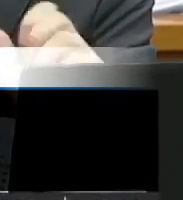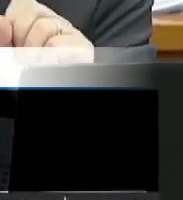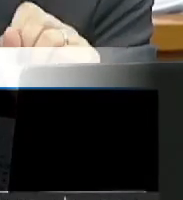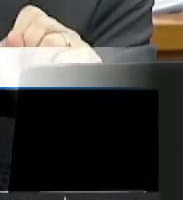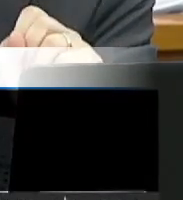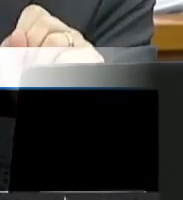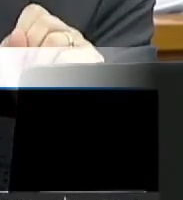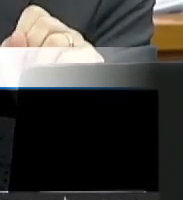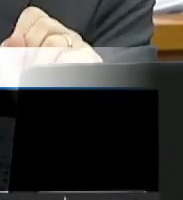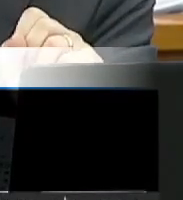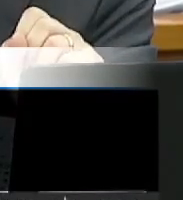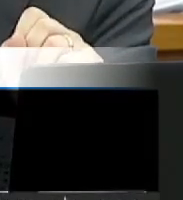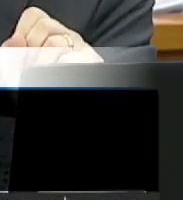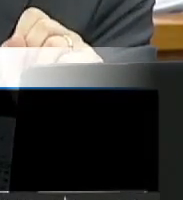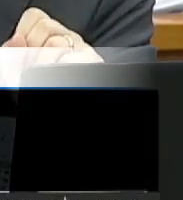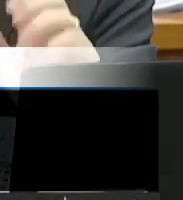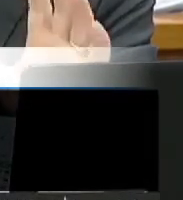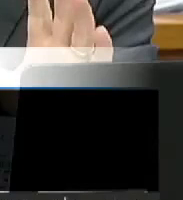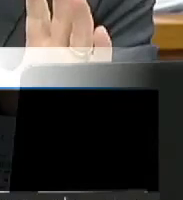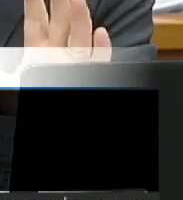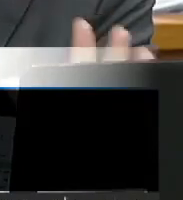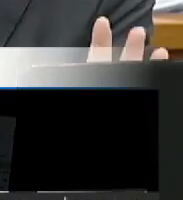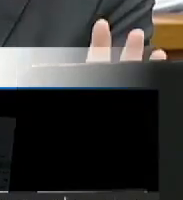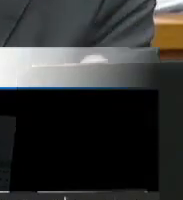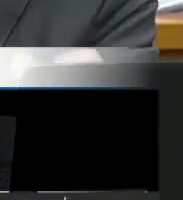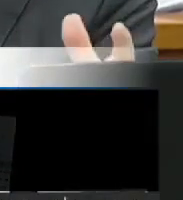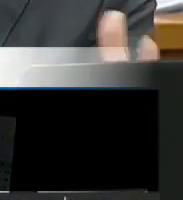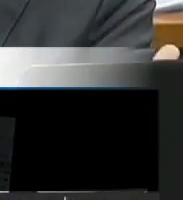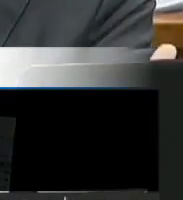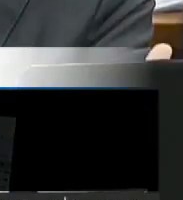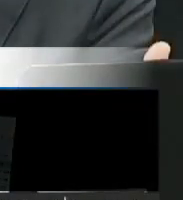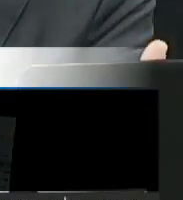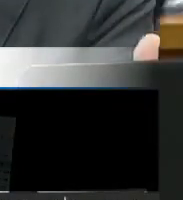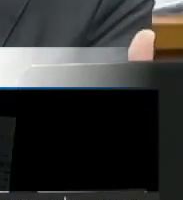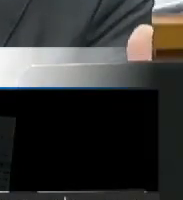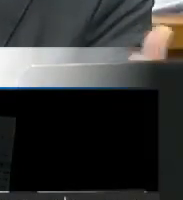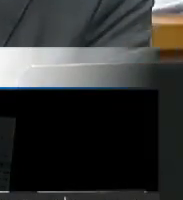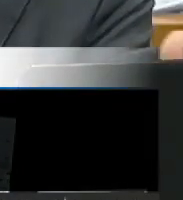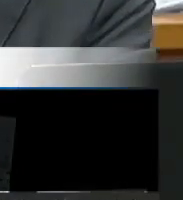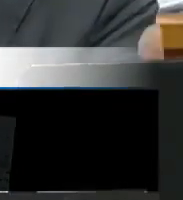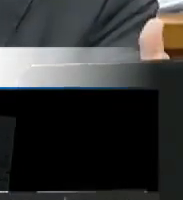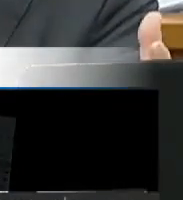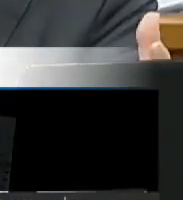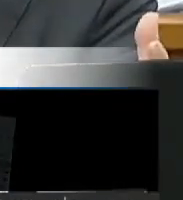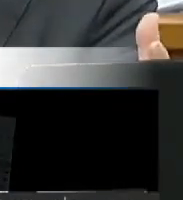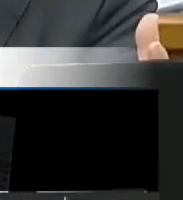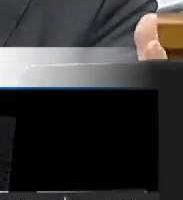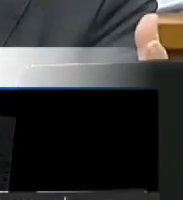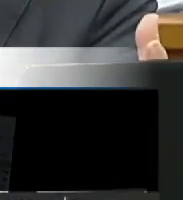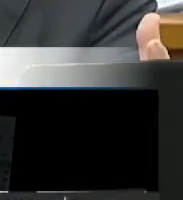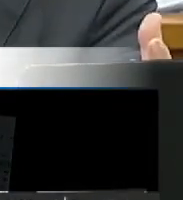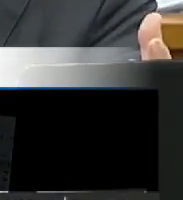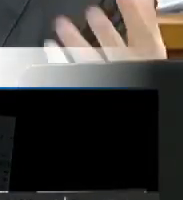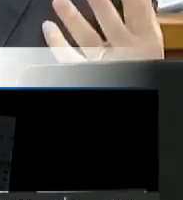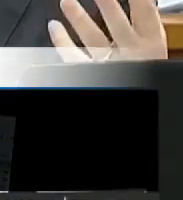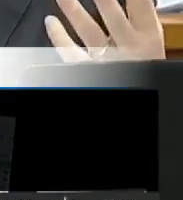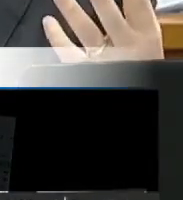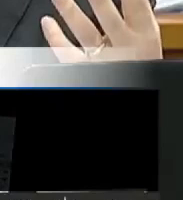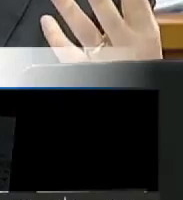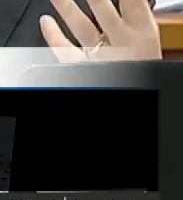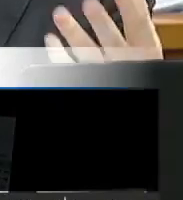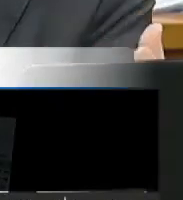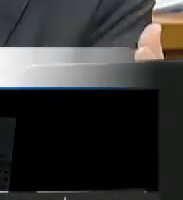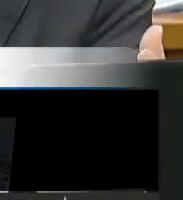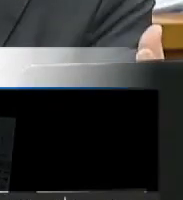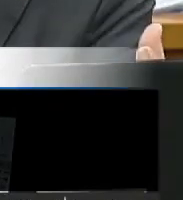총장이 소집 결정권을 갖고 있는 수사전문자문단, 또 신청위에서 수사자문위원회, 온갖 제도를 통해서